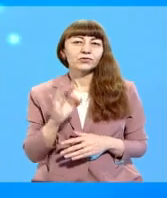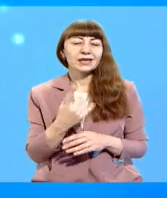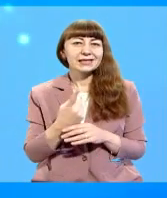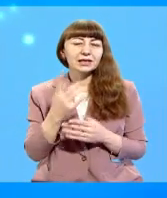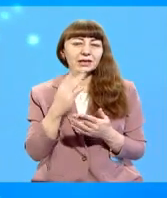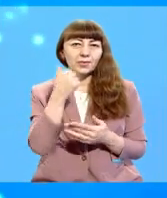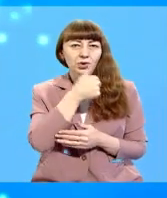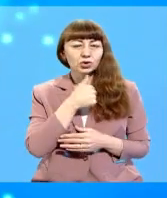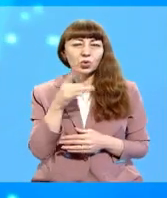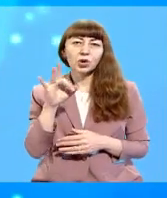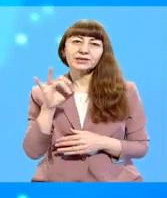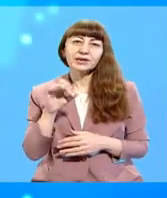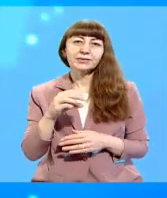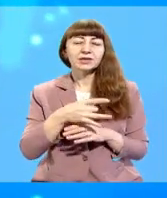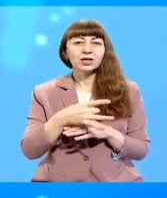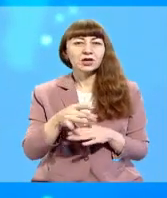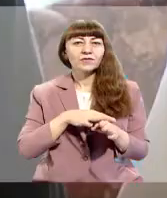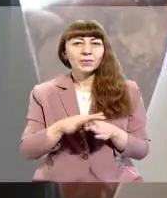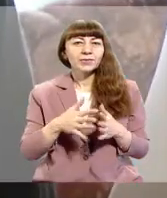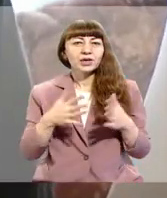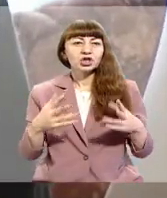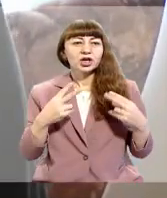ауданында ауқымды жұмыстар атқарылған.